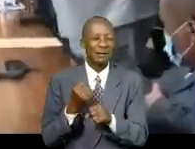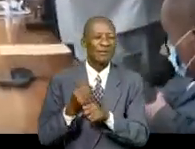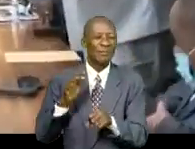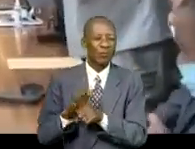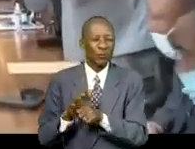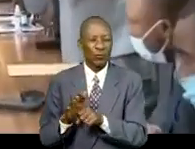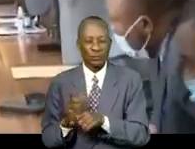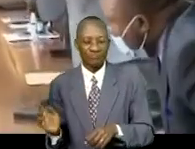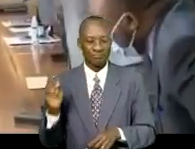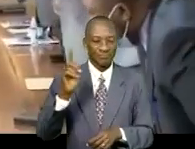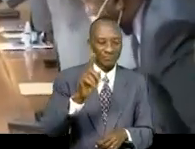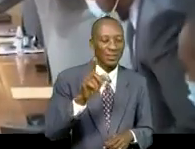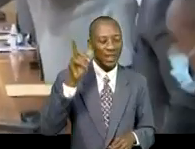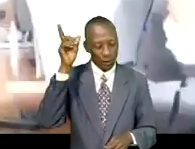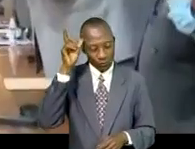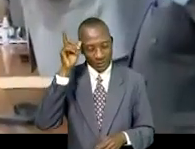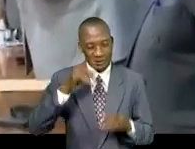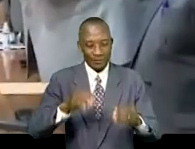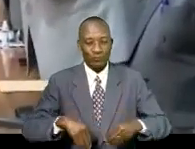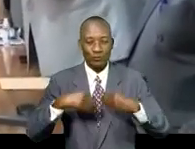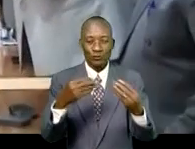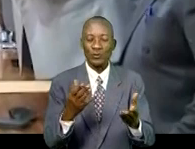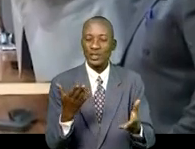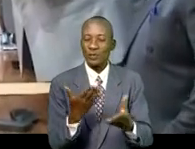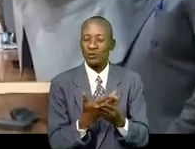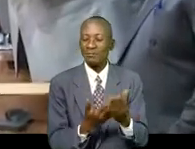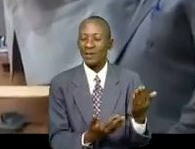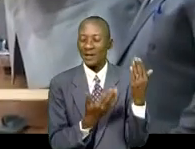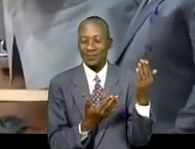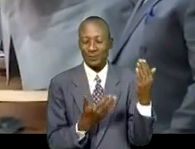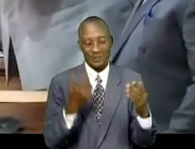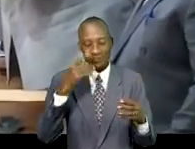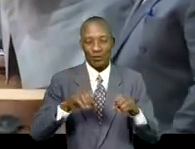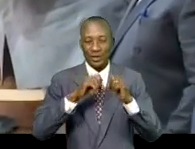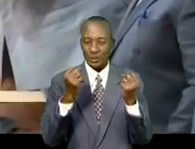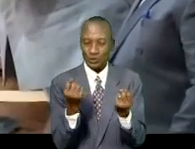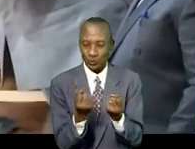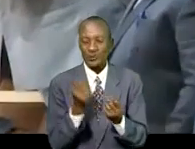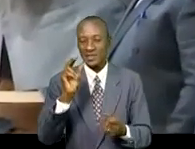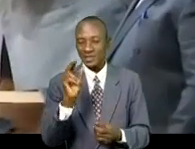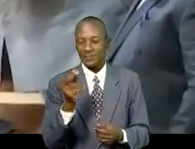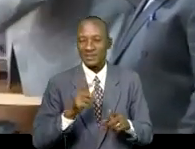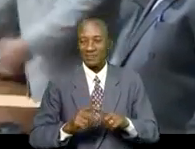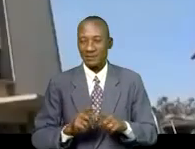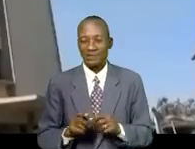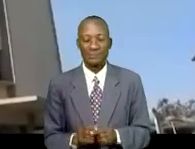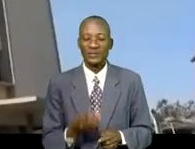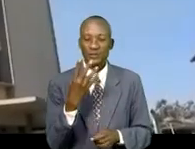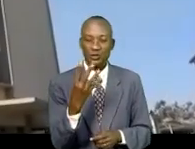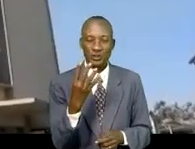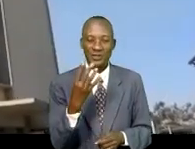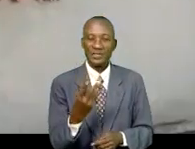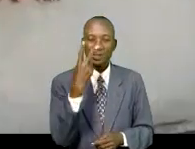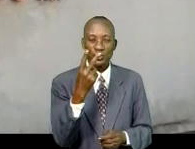pour émettre ce document si important à cette entreprise d'État. La cérémonie de remise de 10 documents a vécu ce jeudi 2 juillet dans